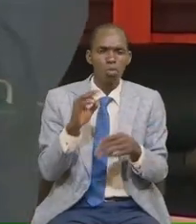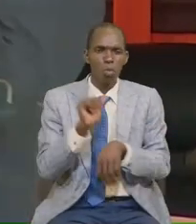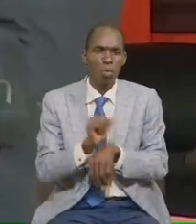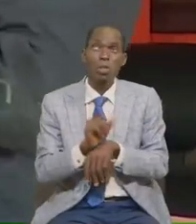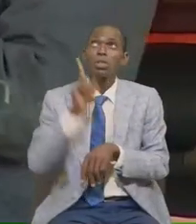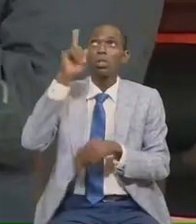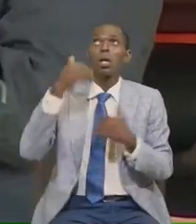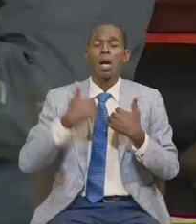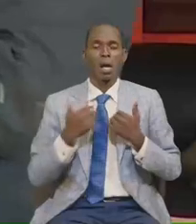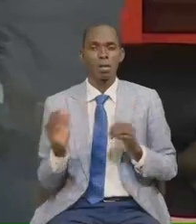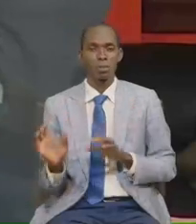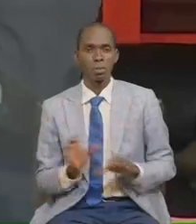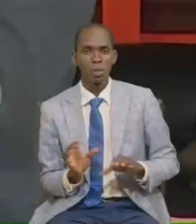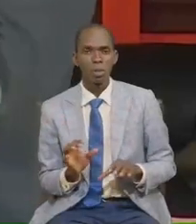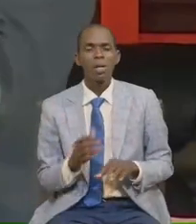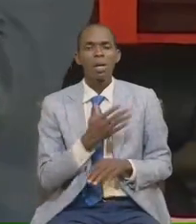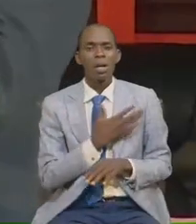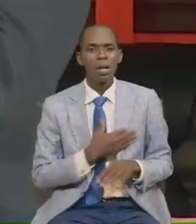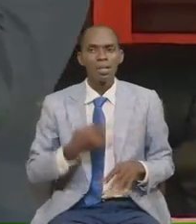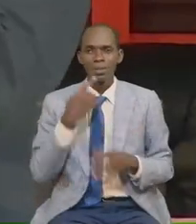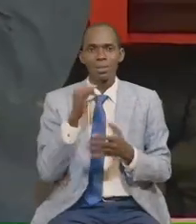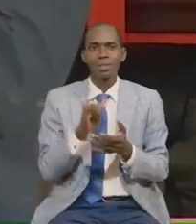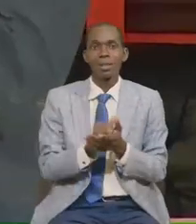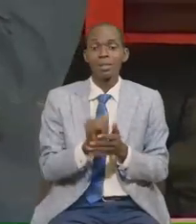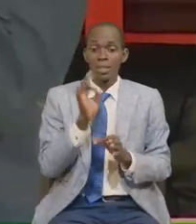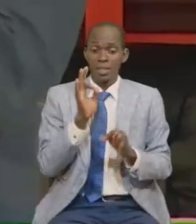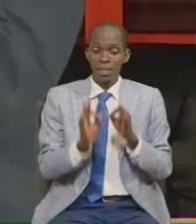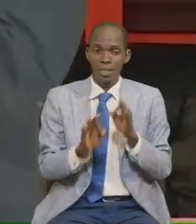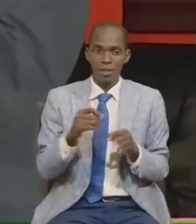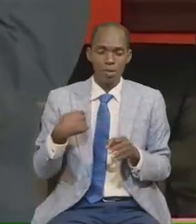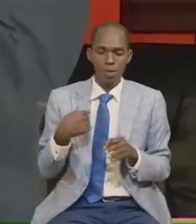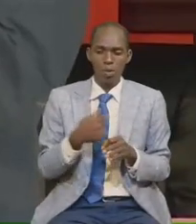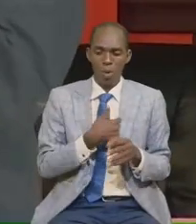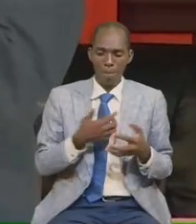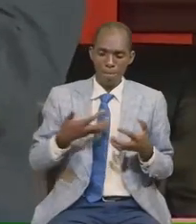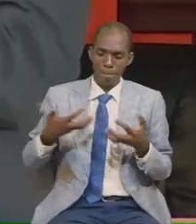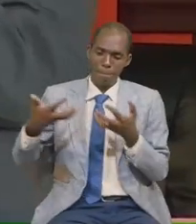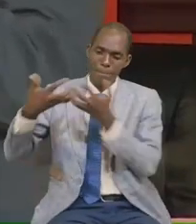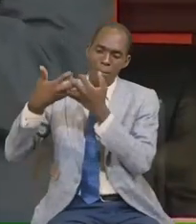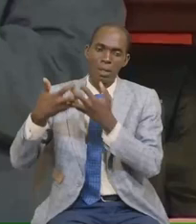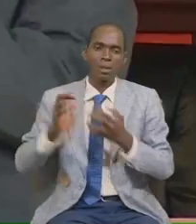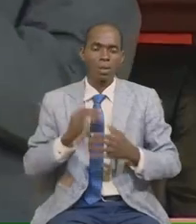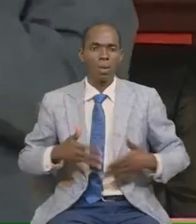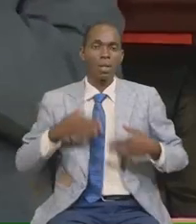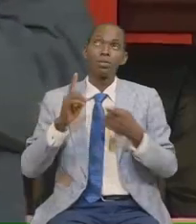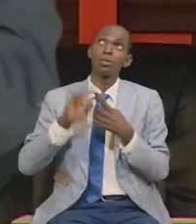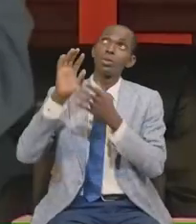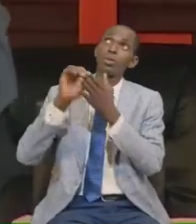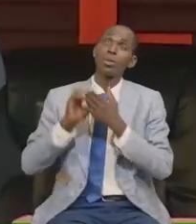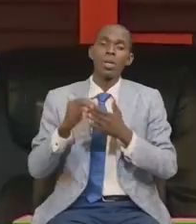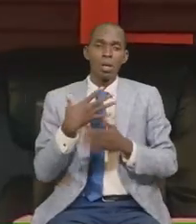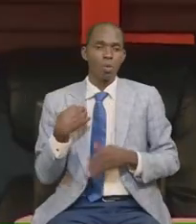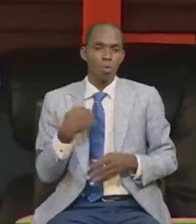pensait, si nous modélons notre vie selon sa vie, et nous faisons les œuvres qu'il a